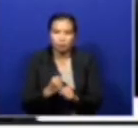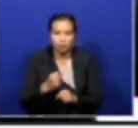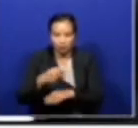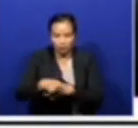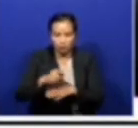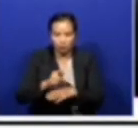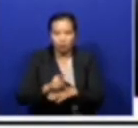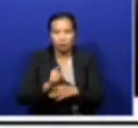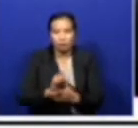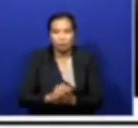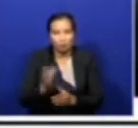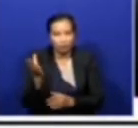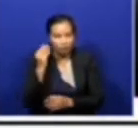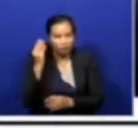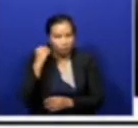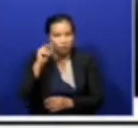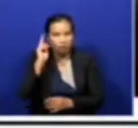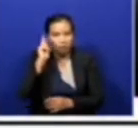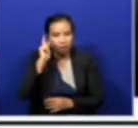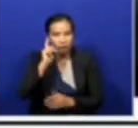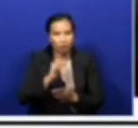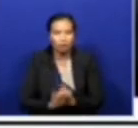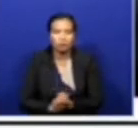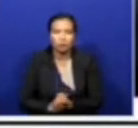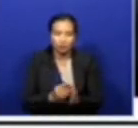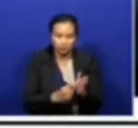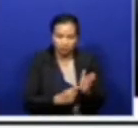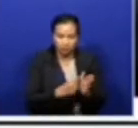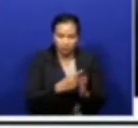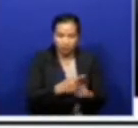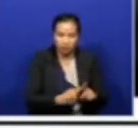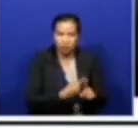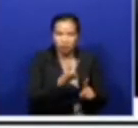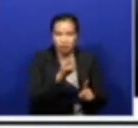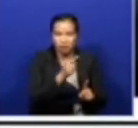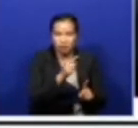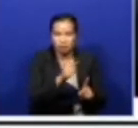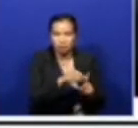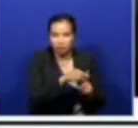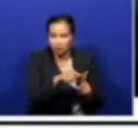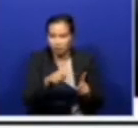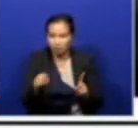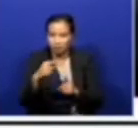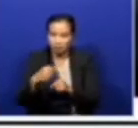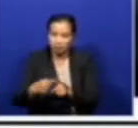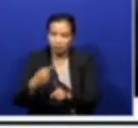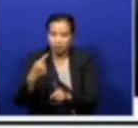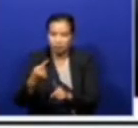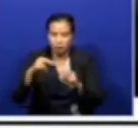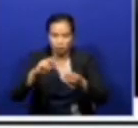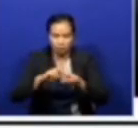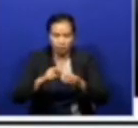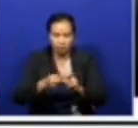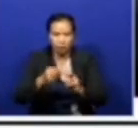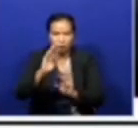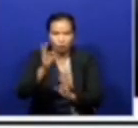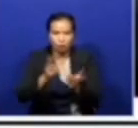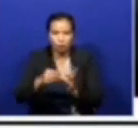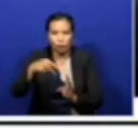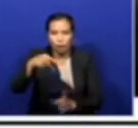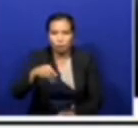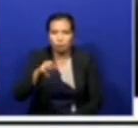ราบข้อมูลข่าวสารนะครับว่าในช่วงตั้งแต่เดือนพฤศจิกายนเป็นต้นไปจะมีปัญหาในเรื่องของฝุ่นนะ